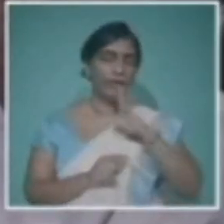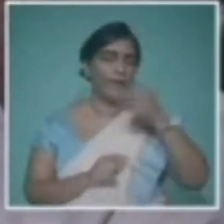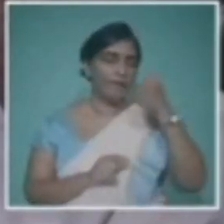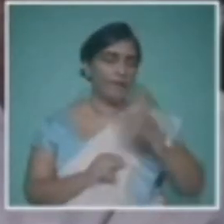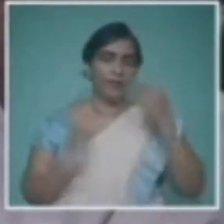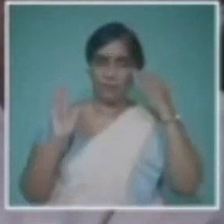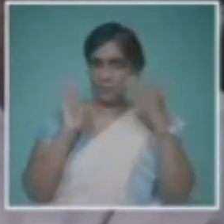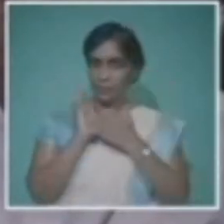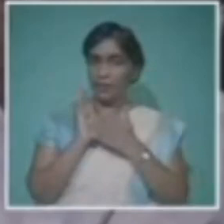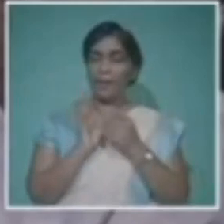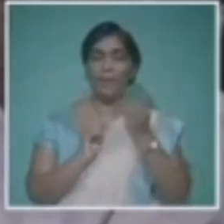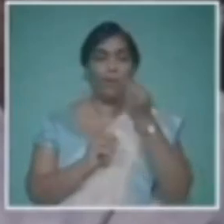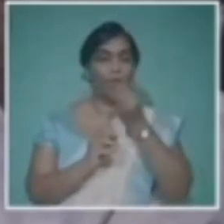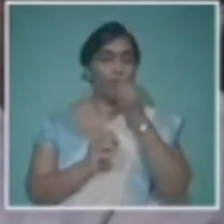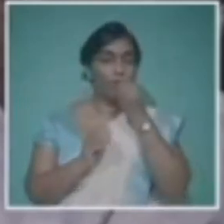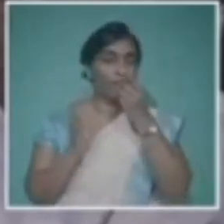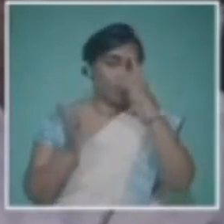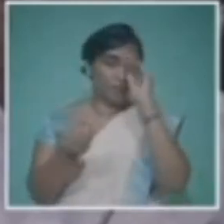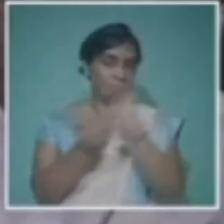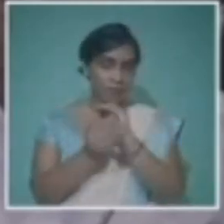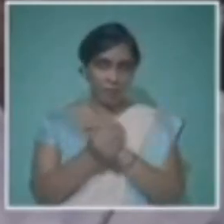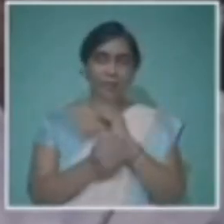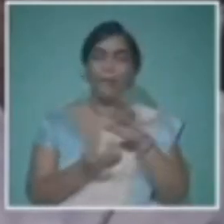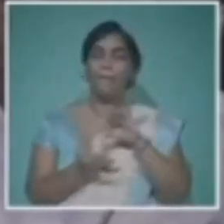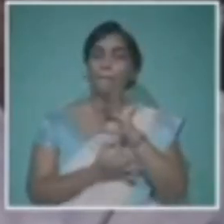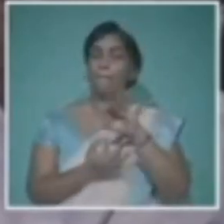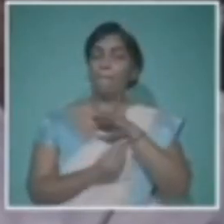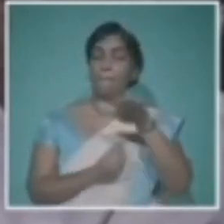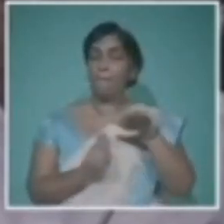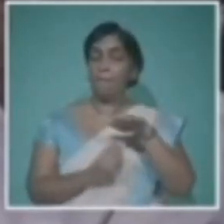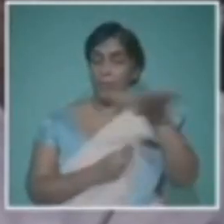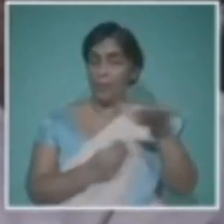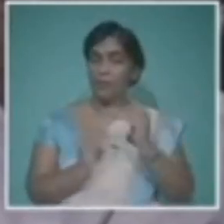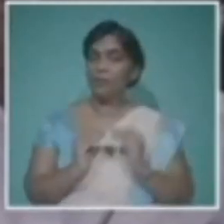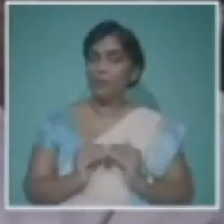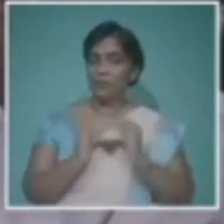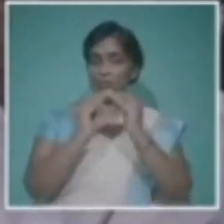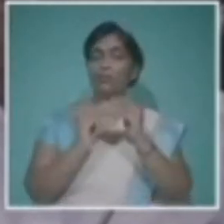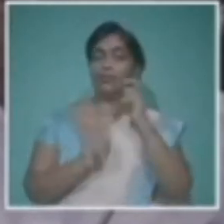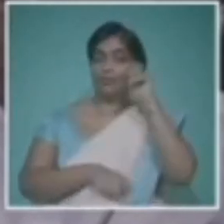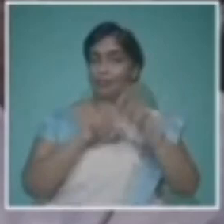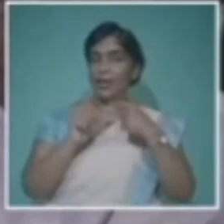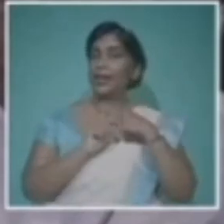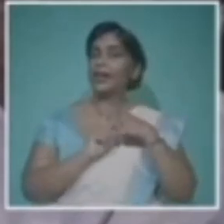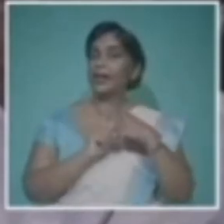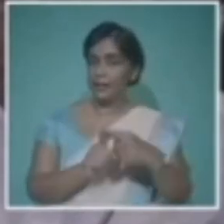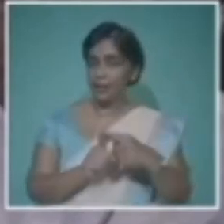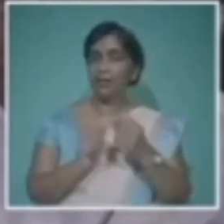වාක්‍ය පාරිභෝගික ආරක්ෂාව සහ ප්‍රජා සංවර්ධනය වැඩිදියුණු කිරීම පාරිභෝගිකයන්ගේ ඉලක්ක